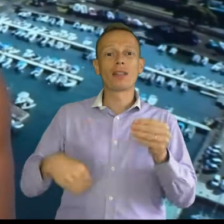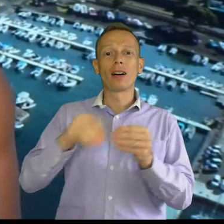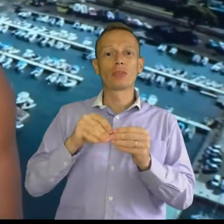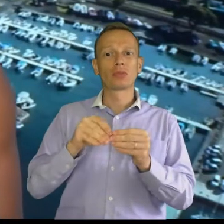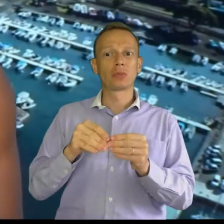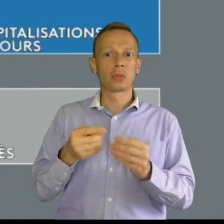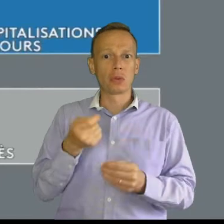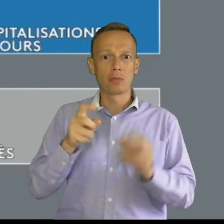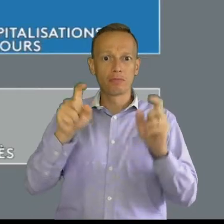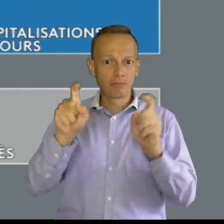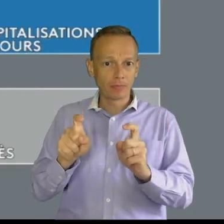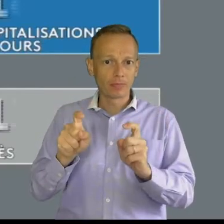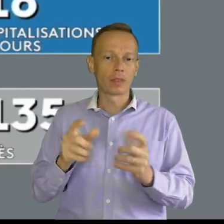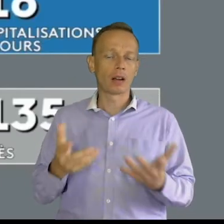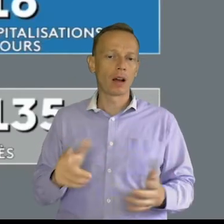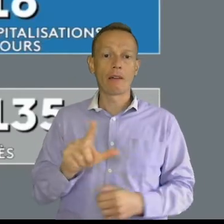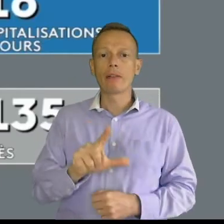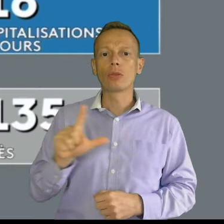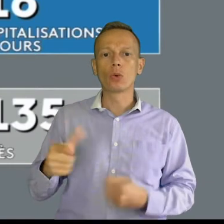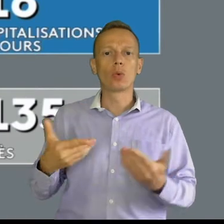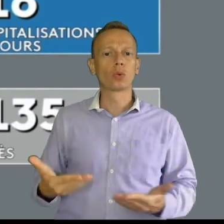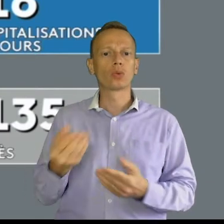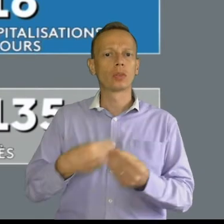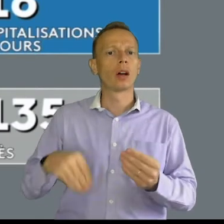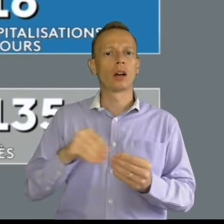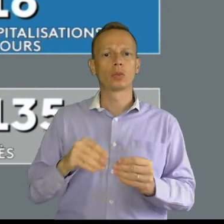a effectivement baissé, 22.